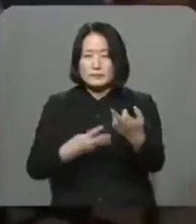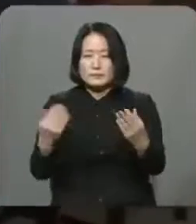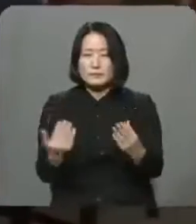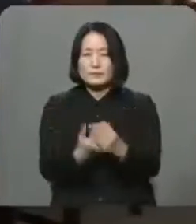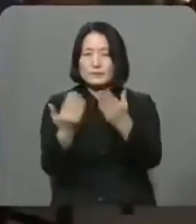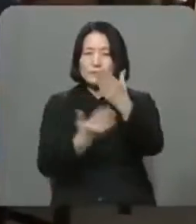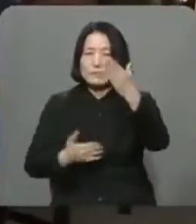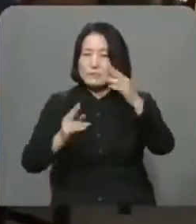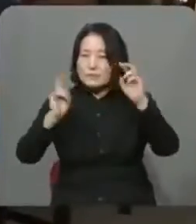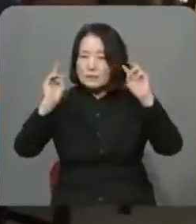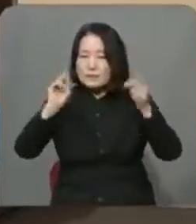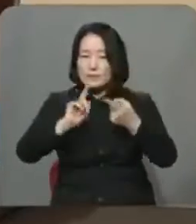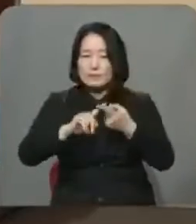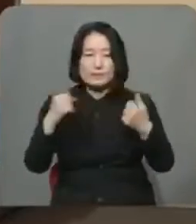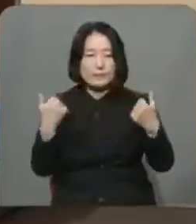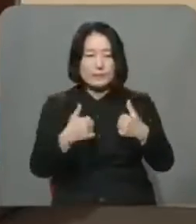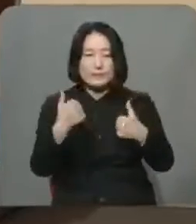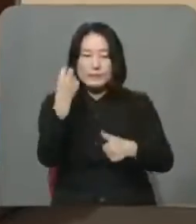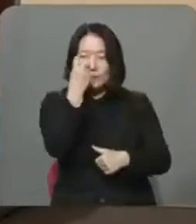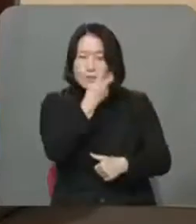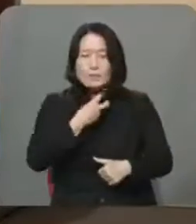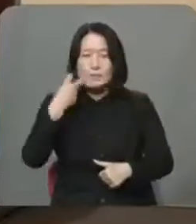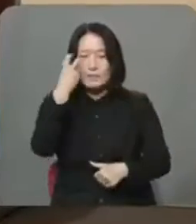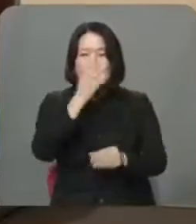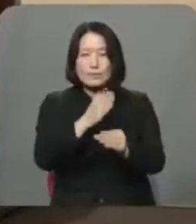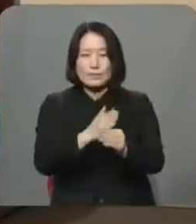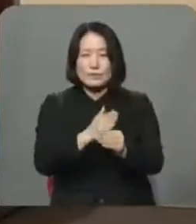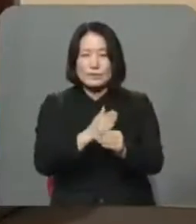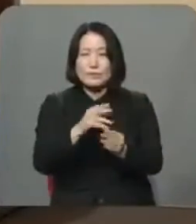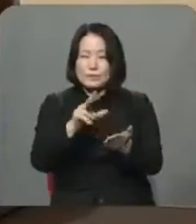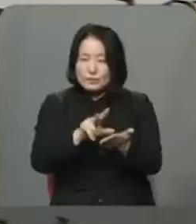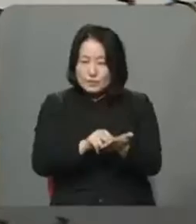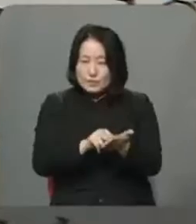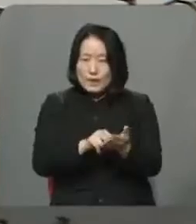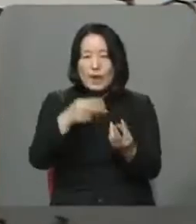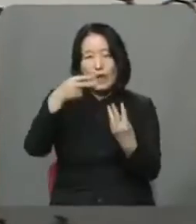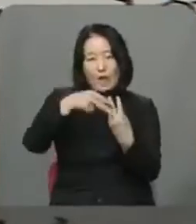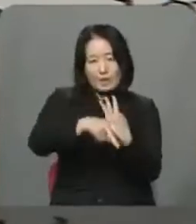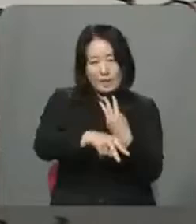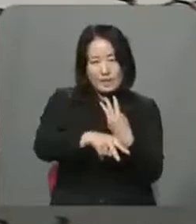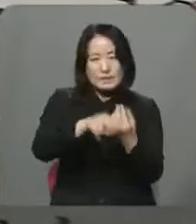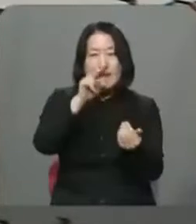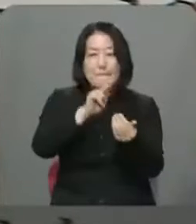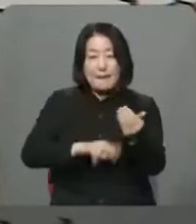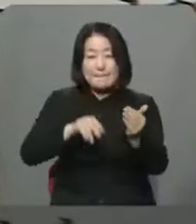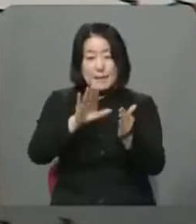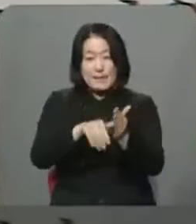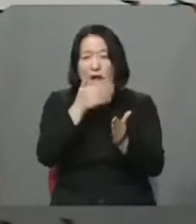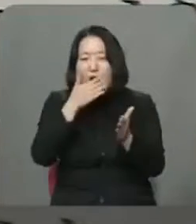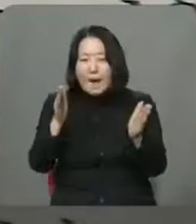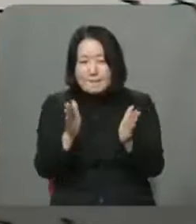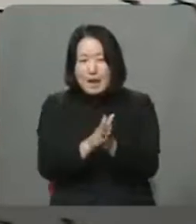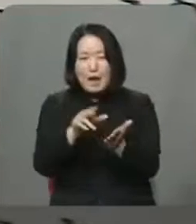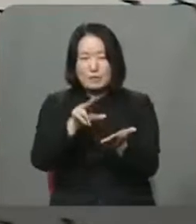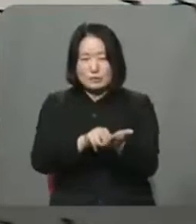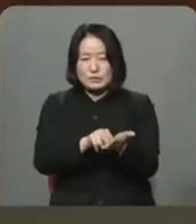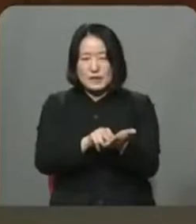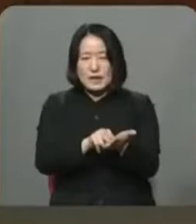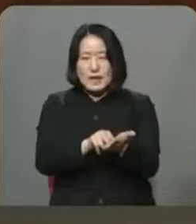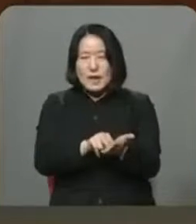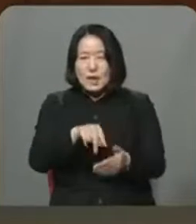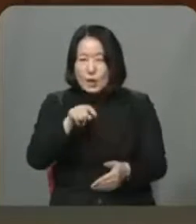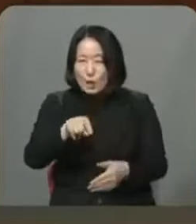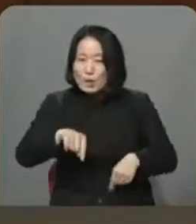강원도개발공사에 대한 강원도의회의 행정사무감사장. 쟁점은 알펜시아리조트 입찰 담합 의혹입니다. 야당 도의원은